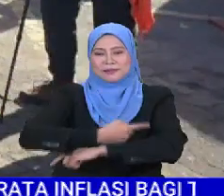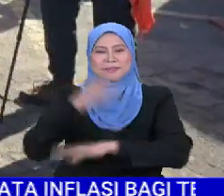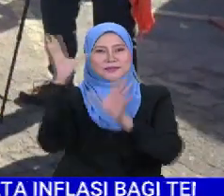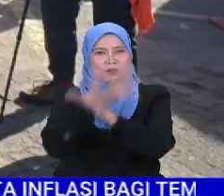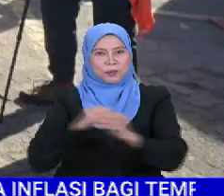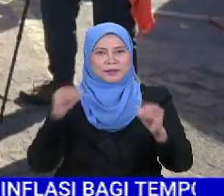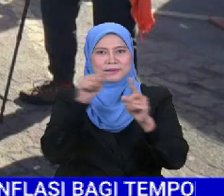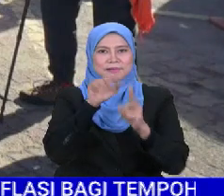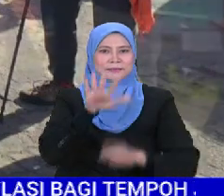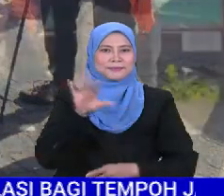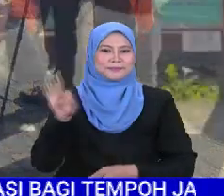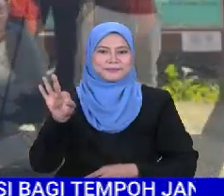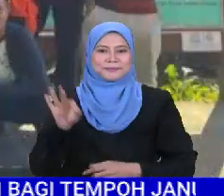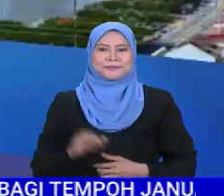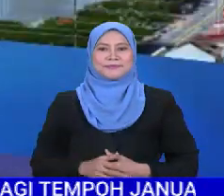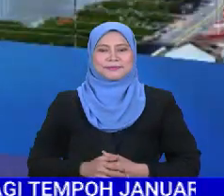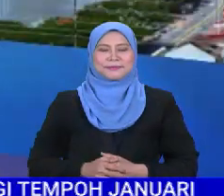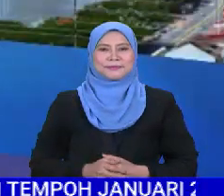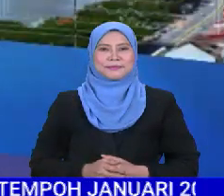Sarawak ke-59.